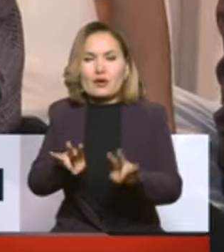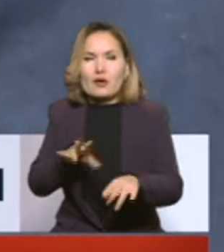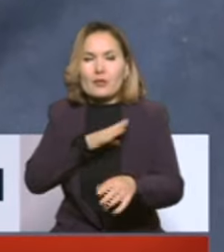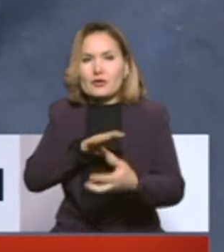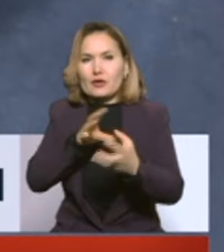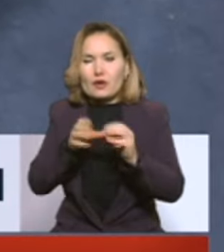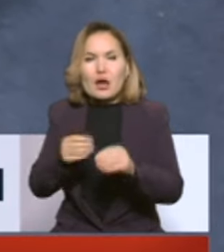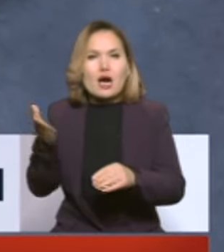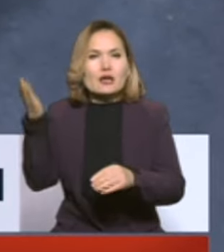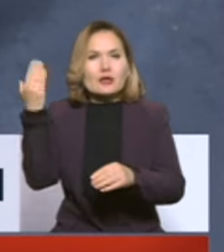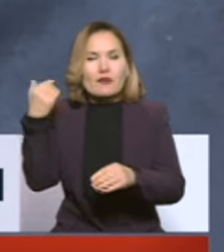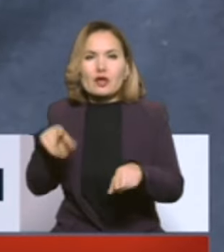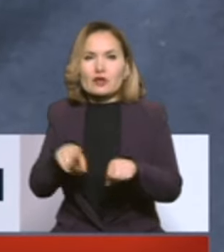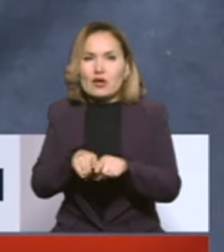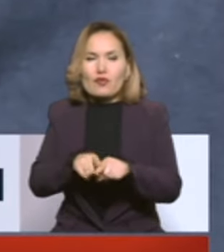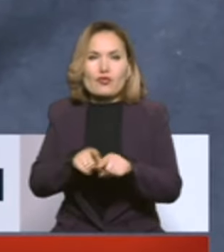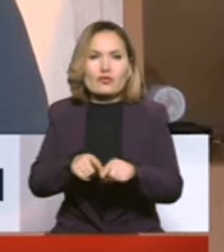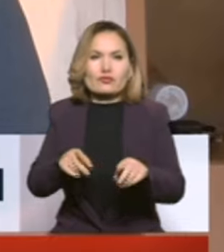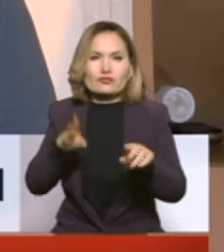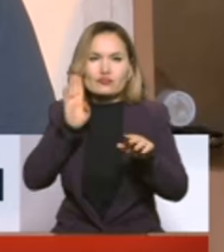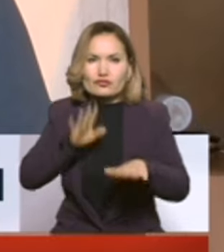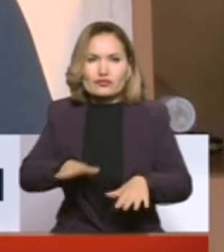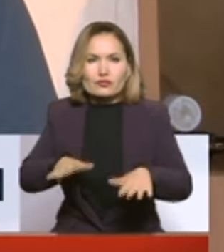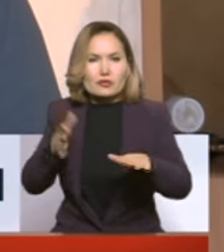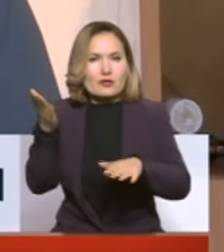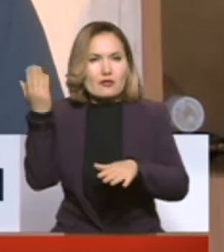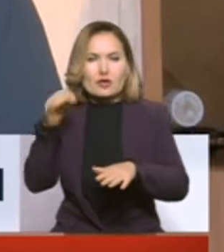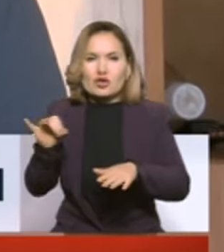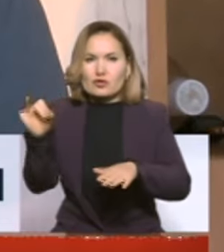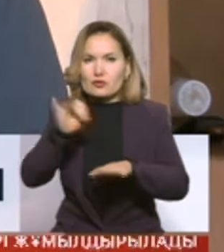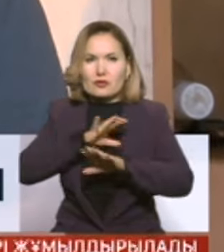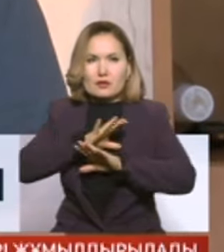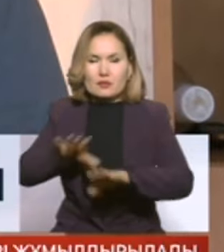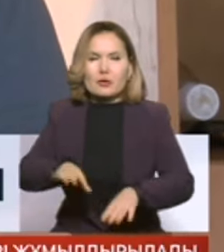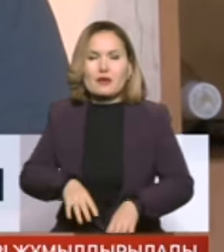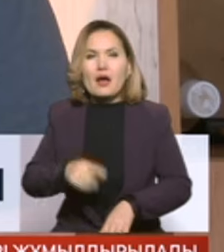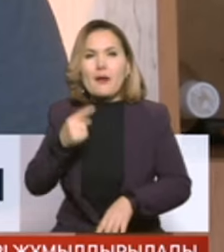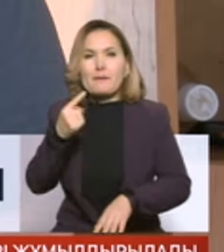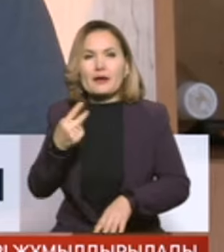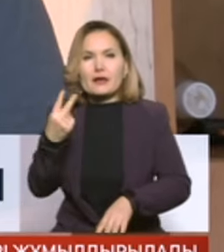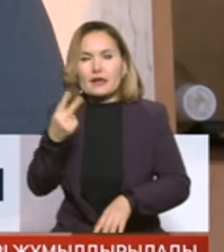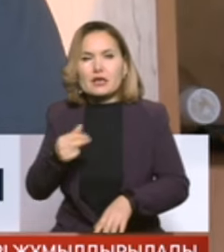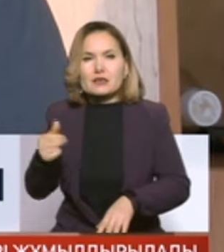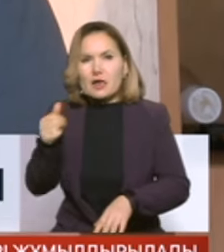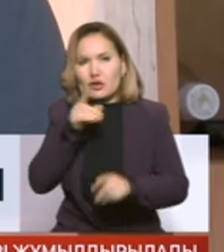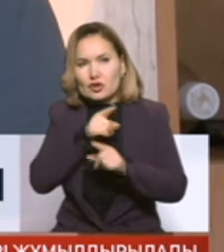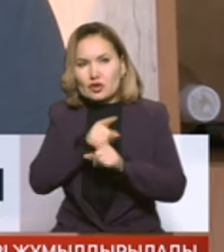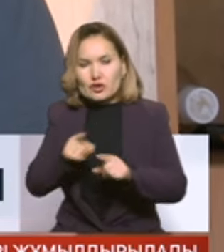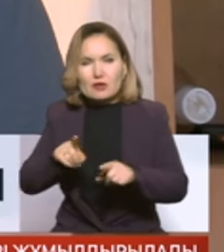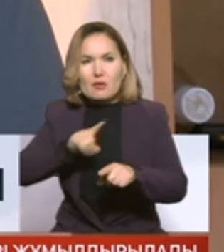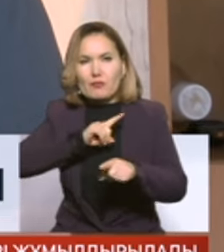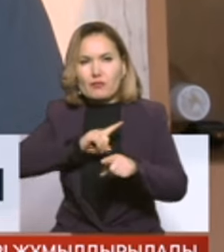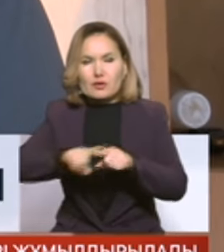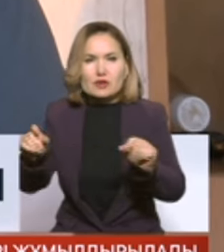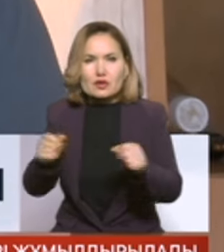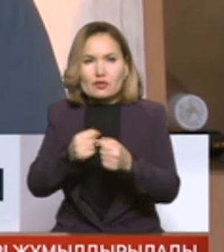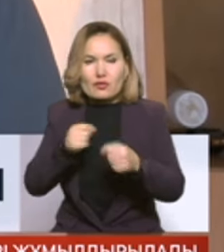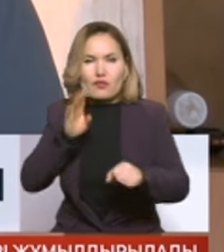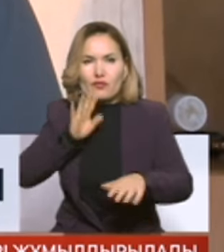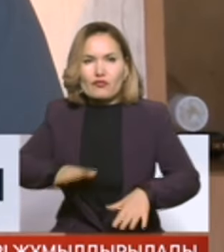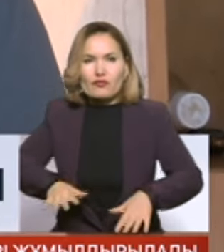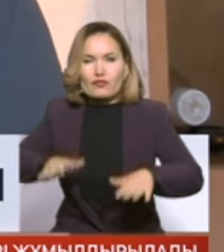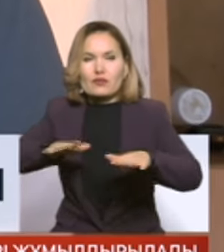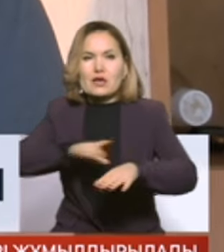білгелі мұндай сұмдықты көрмедім дейді. Содан кейін өзі 1 сағат, 2 сағаттың айналасында уже тракторда жүрмей